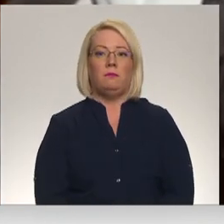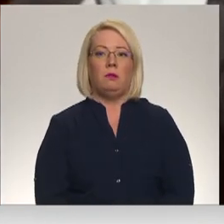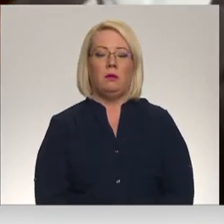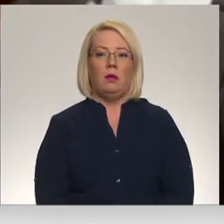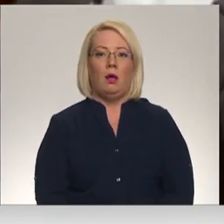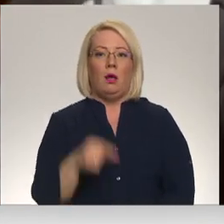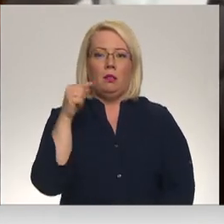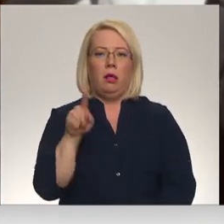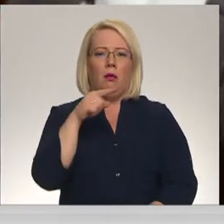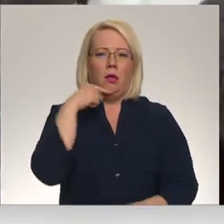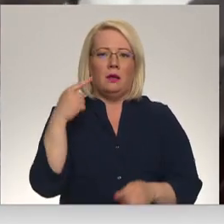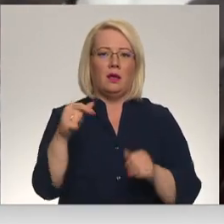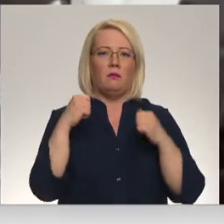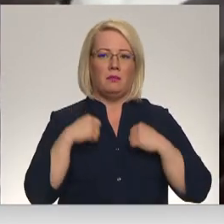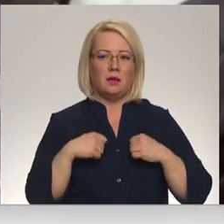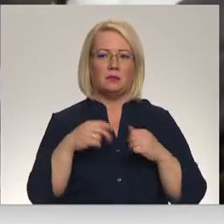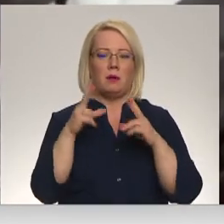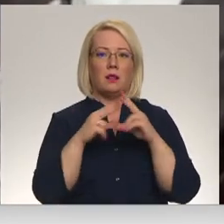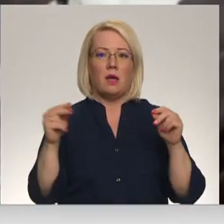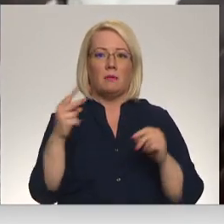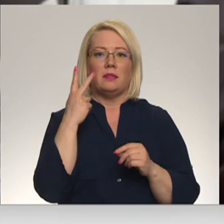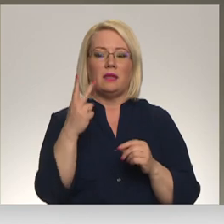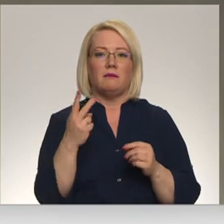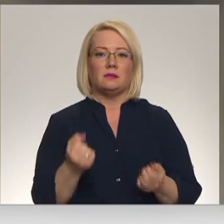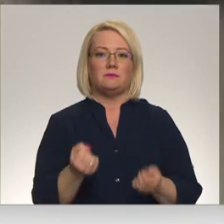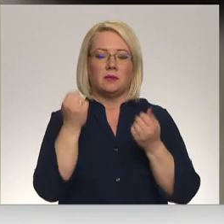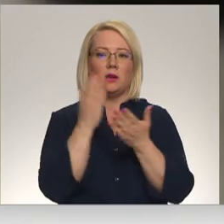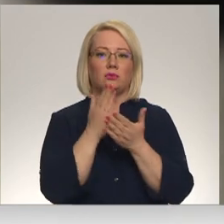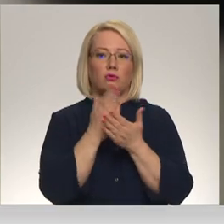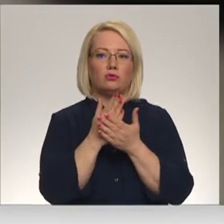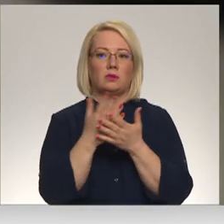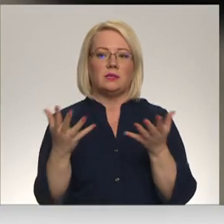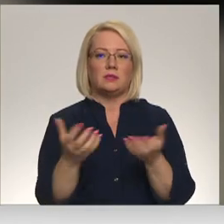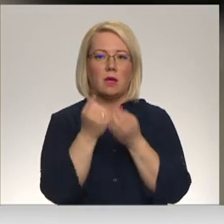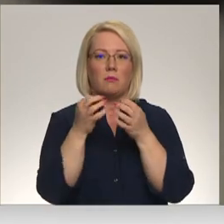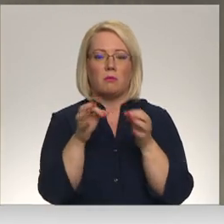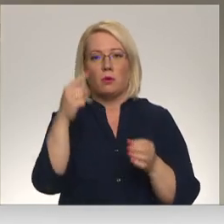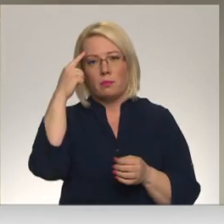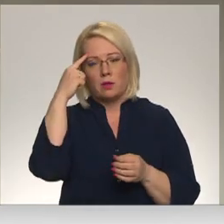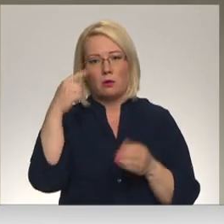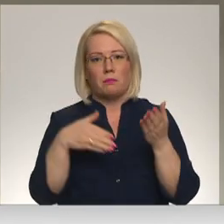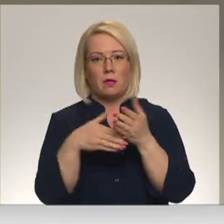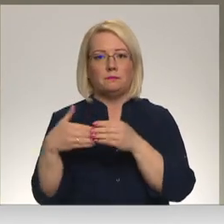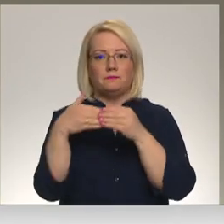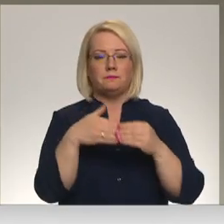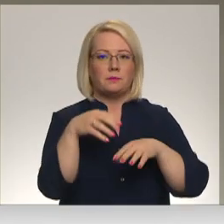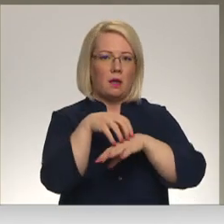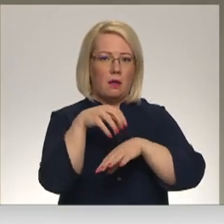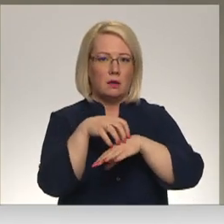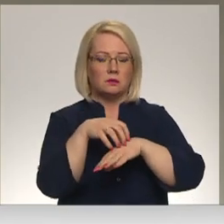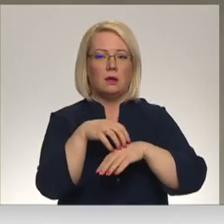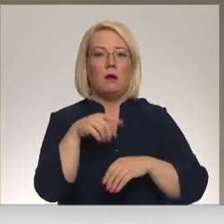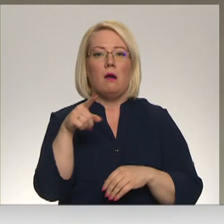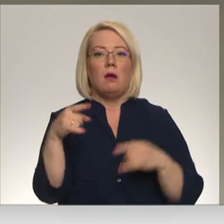Lūk, šis ir krievu miers. Par laimi divas kritiskā stāvoklī esošos izdevies ar brīvprātīgo palīdzību nogādāt pie ārsta Kijevā.